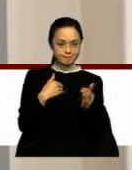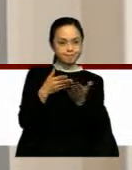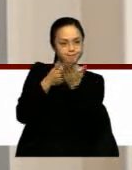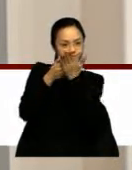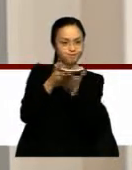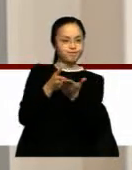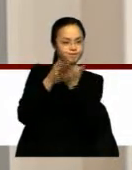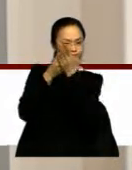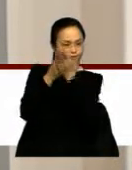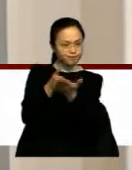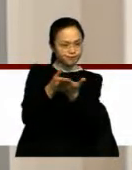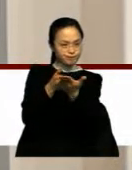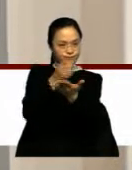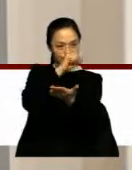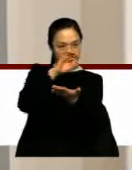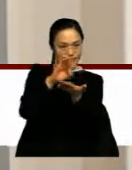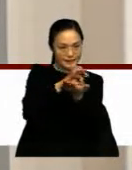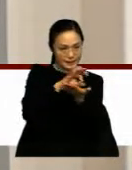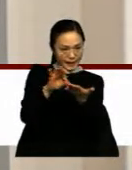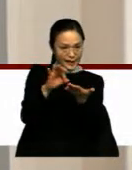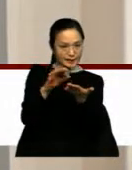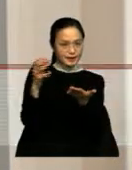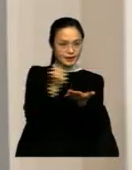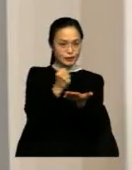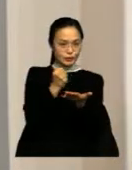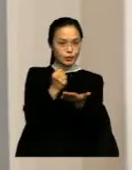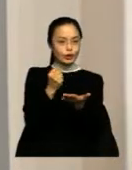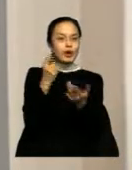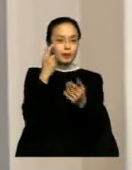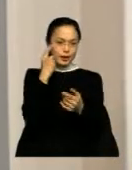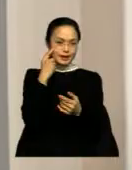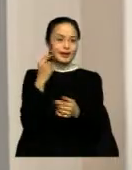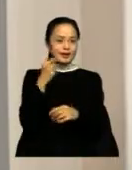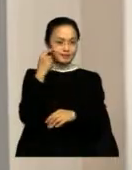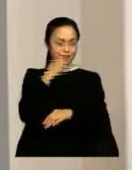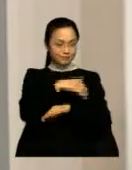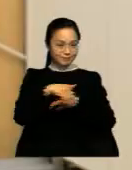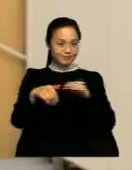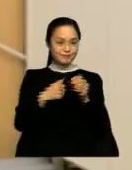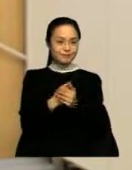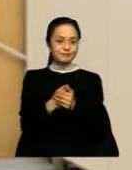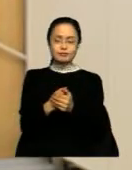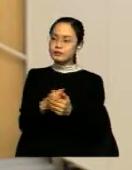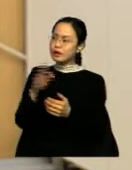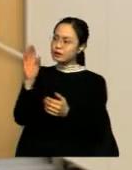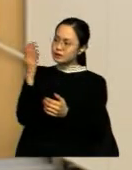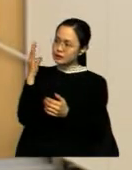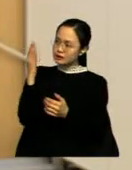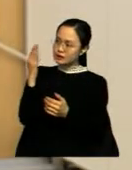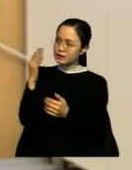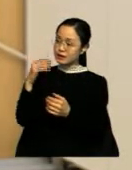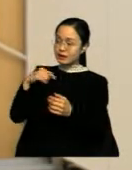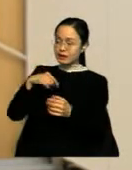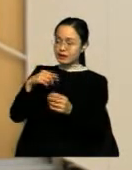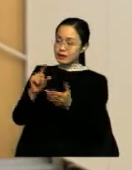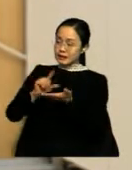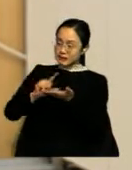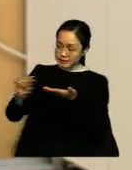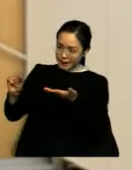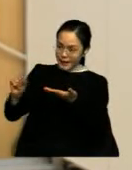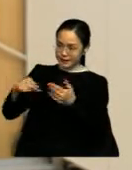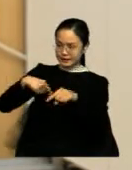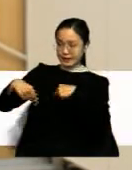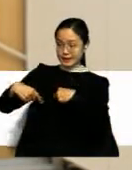재임 지역 캠퍼스를 새롭게 만들도록 최선을 다하겠습니다 최근에 지방자치 활성화 관련 의정활동 으로